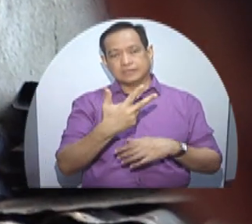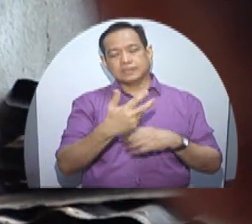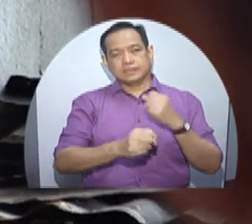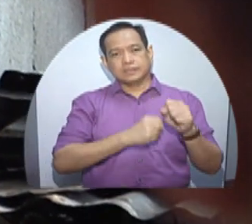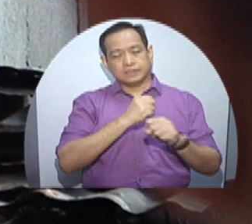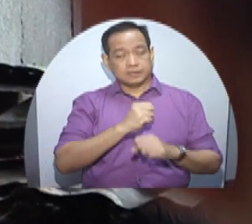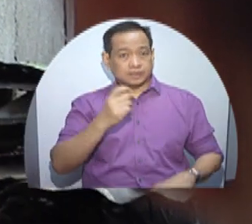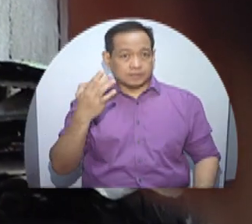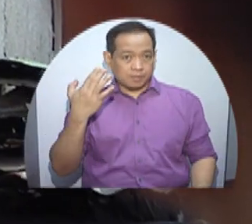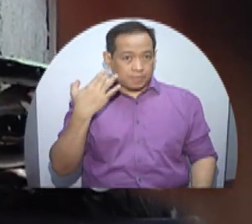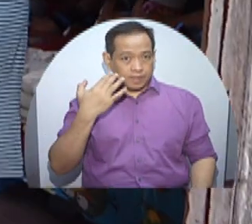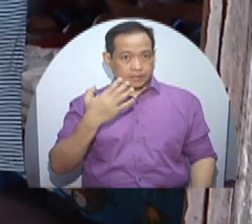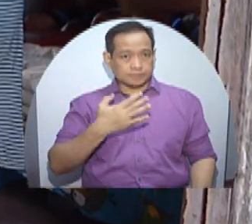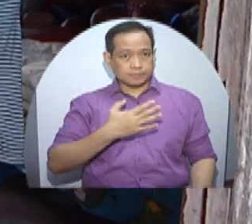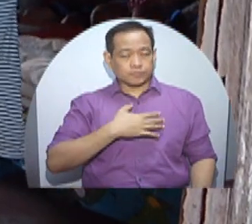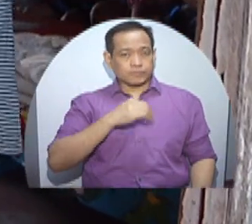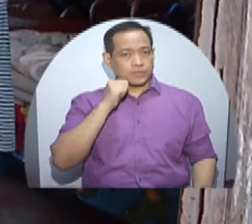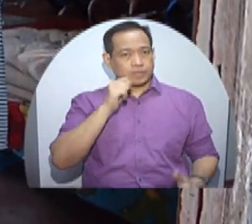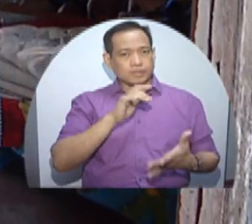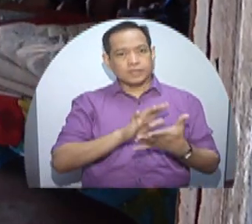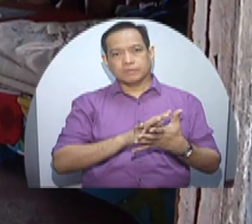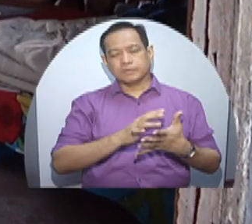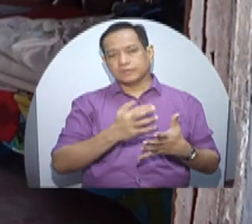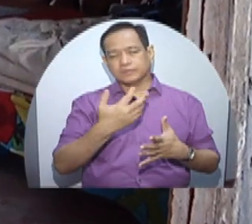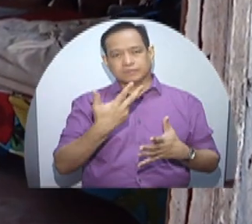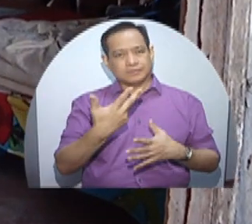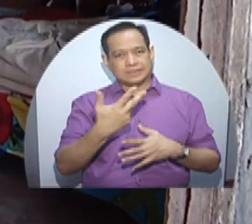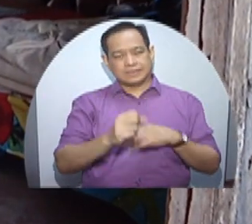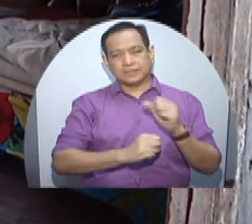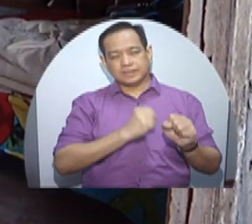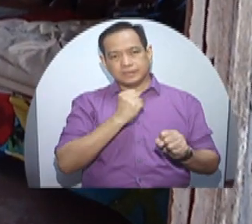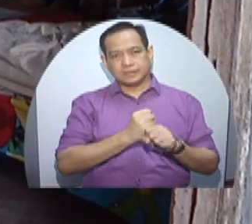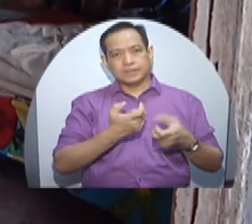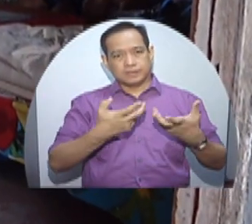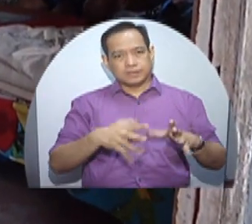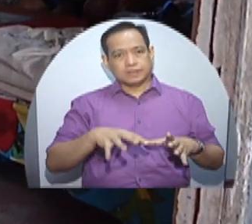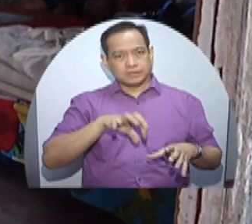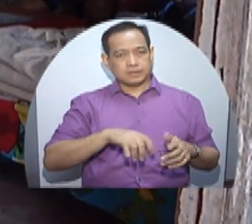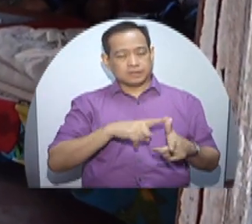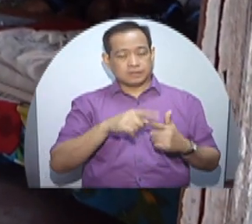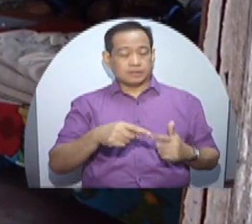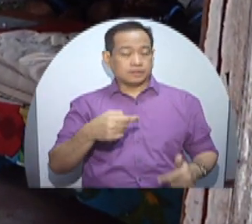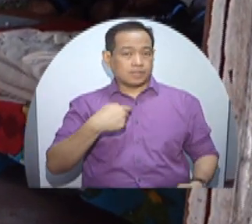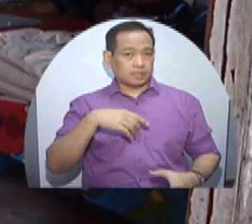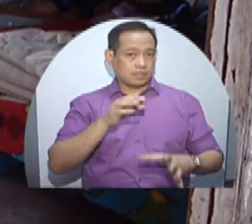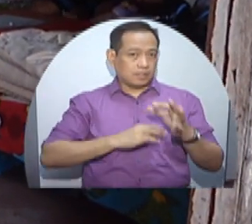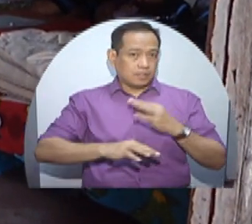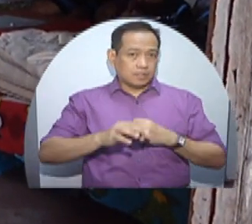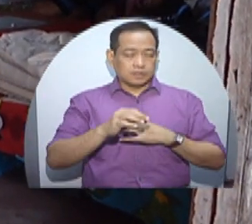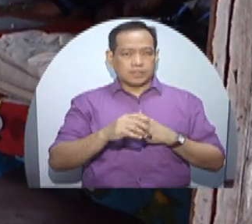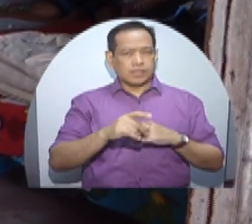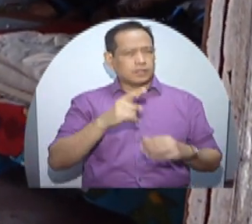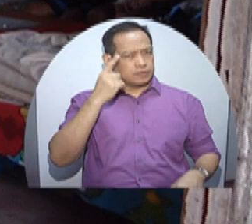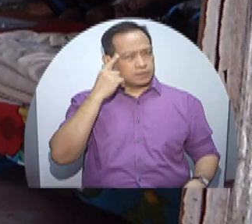3 taon na nakararaan. Matagal na po yung misis ko na stroke, 3 years po maikit. Tapos ang karoon po sumulo,